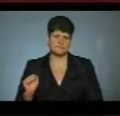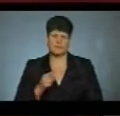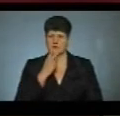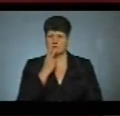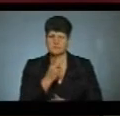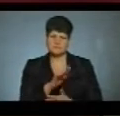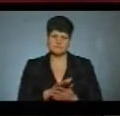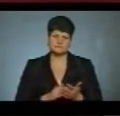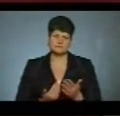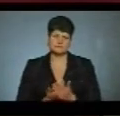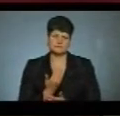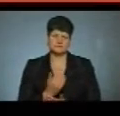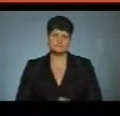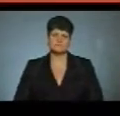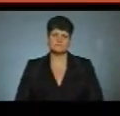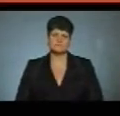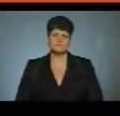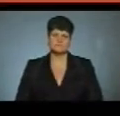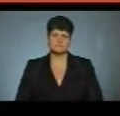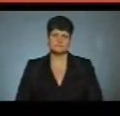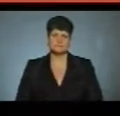Дивіться у випуску.